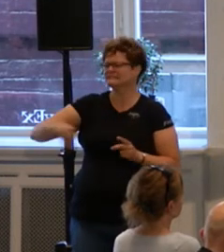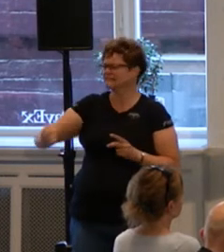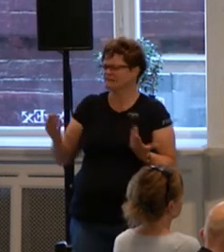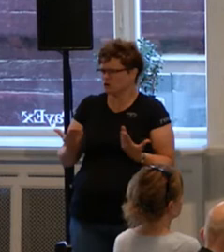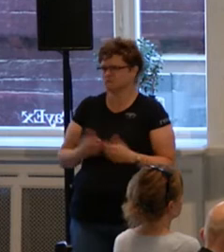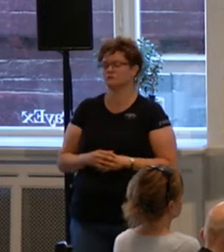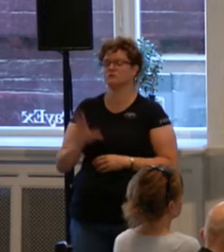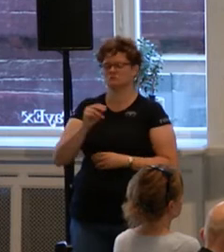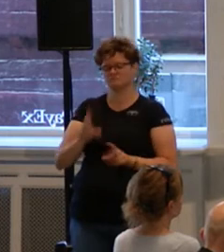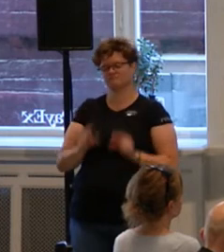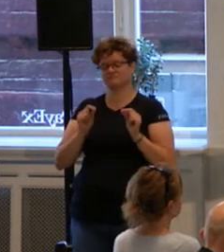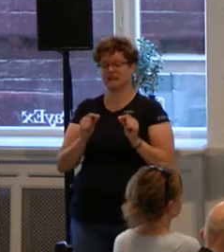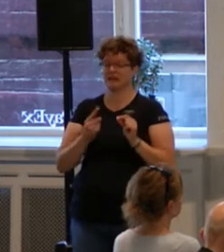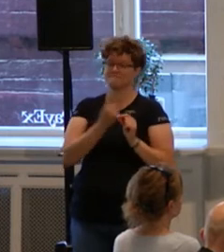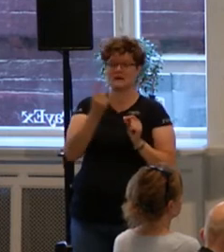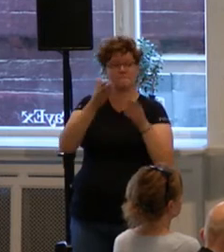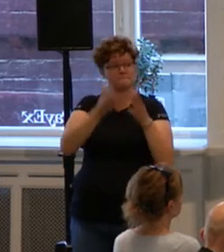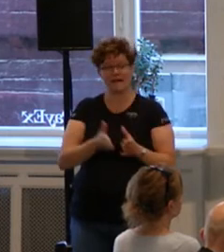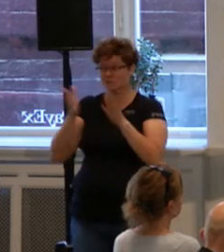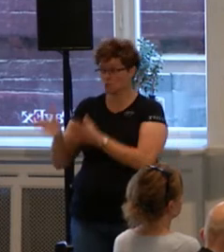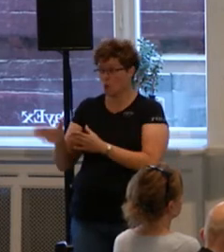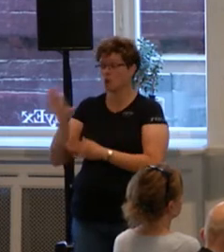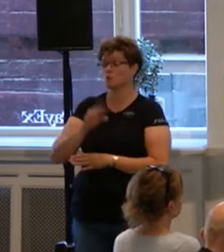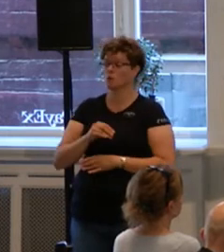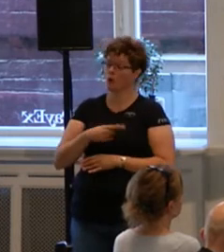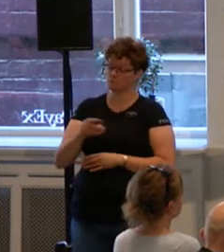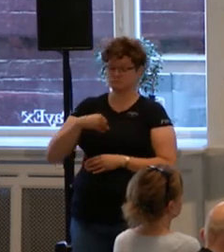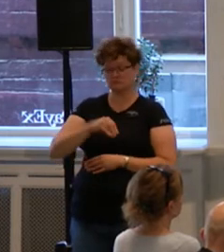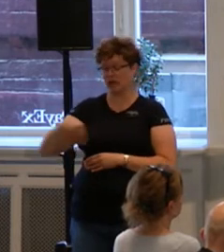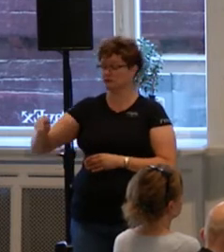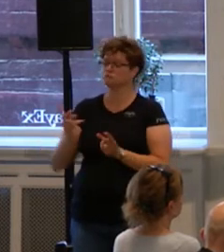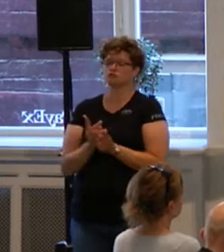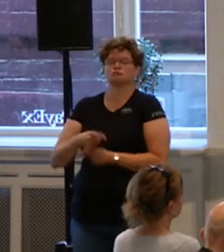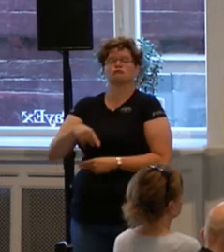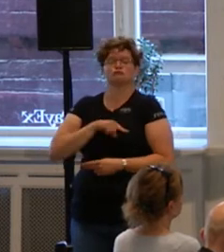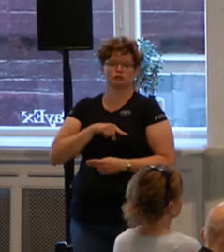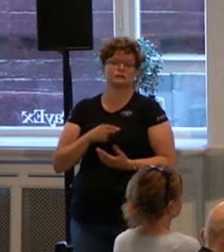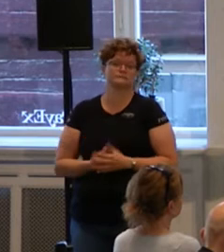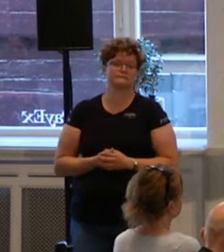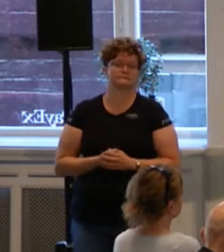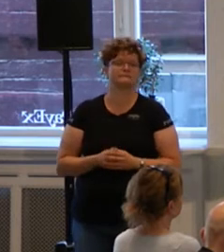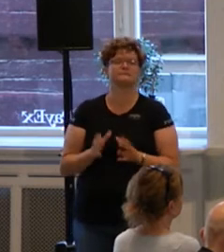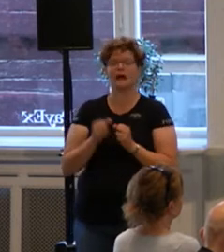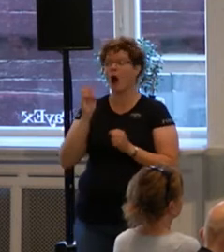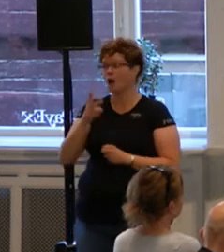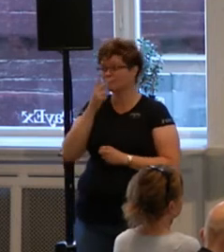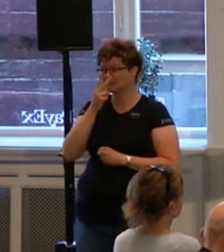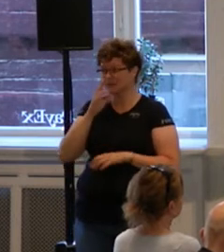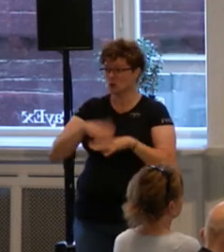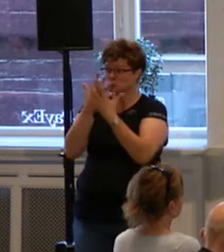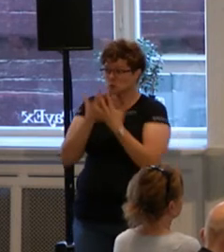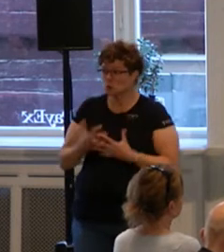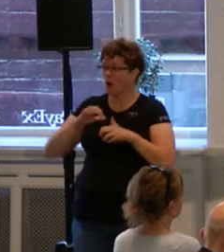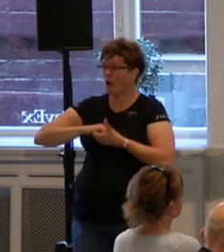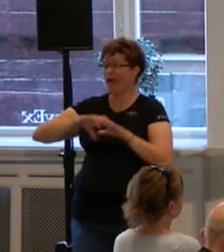man konstatera att för enskilda individer har de här satsningarna inneburit otroligt mycket. Men tittar man på strukturen